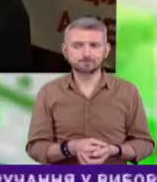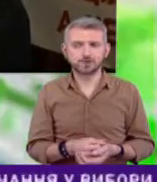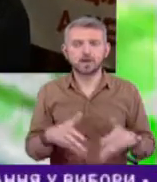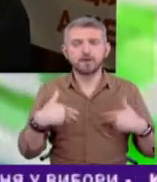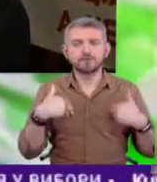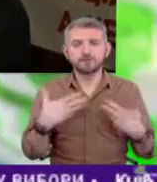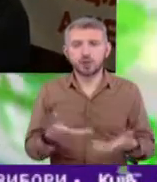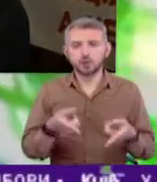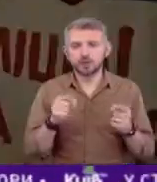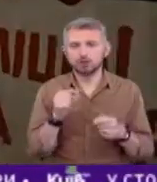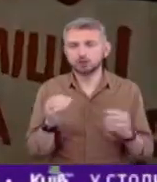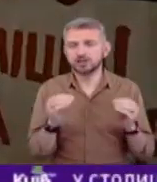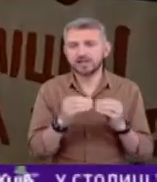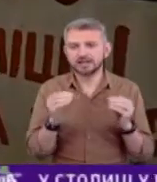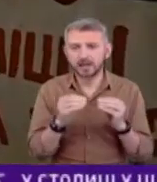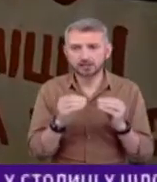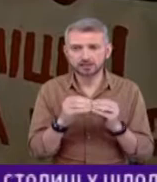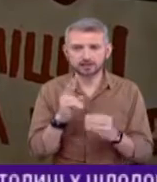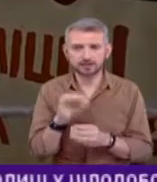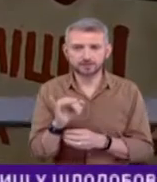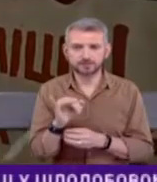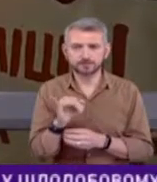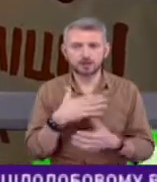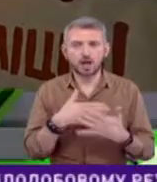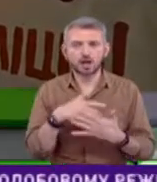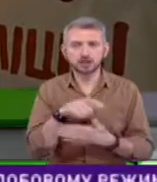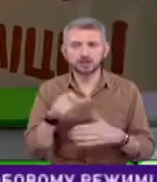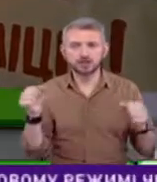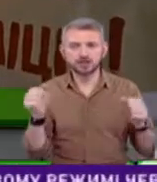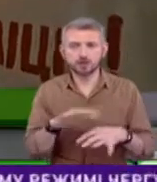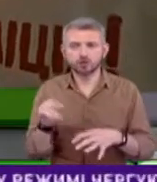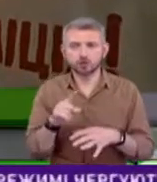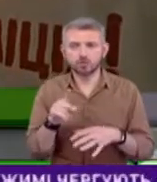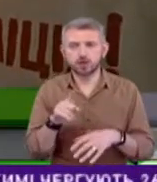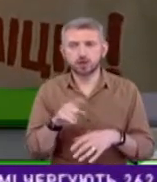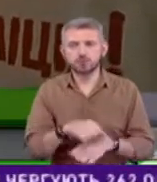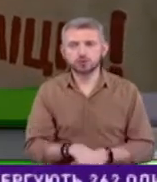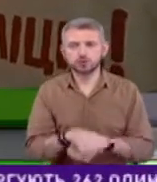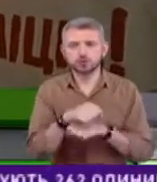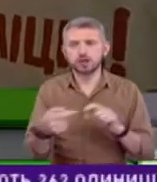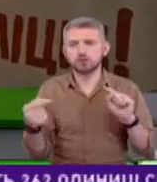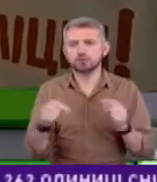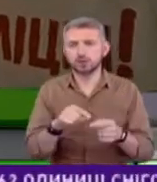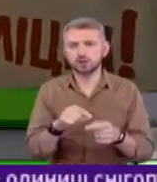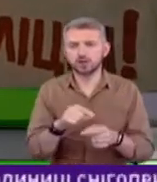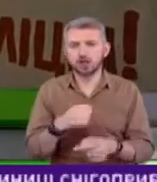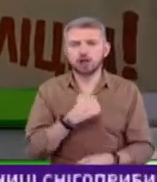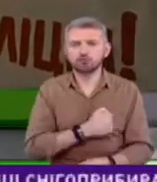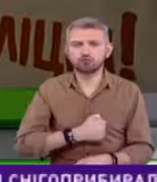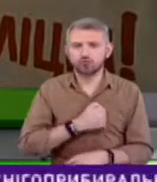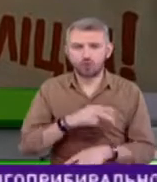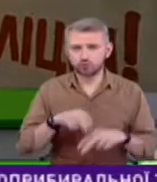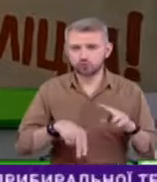Вітаю, Олексо. Дійсно, тут десятки активістів зібралися, щоб протестувати проти